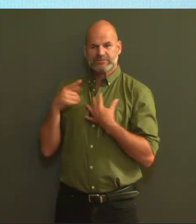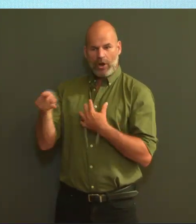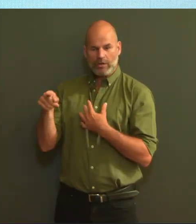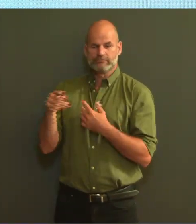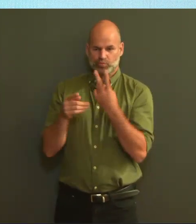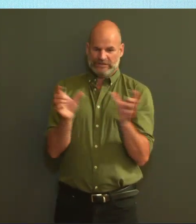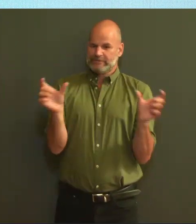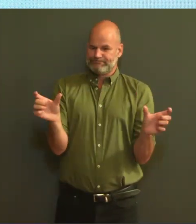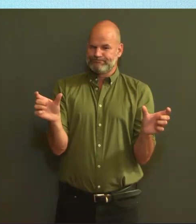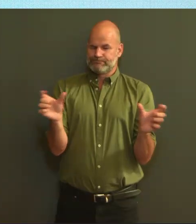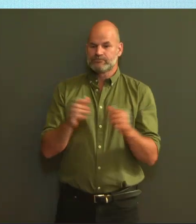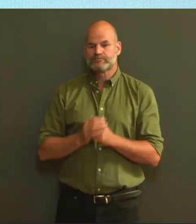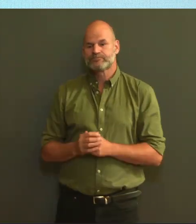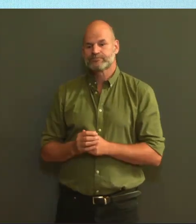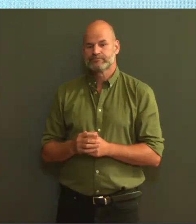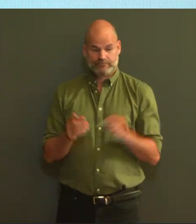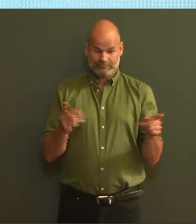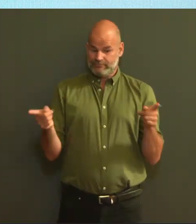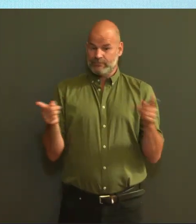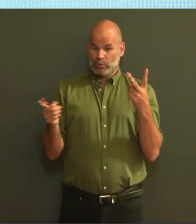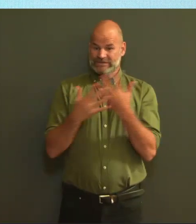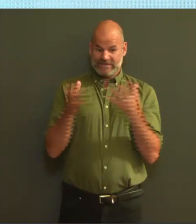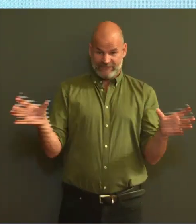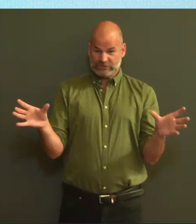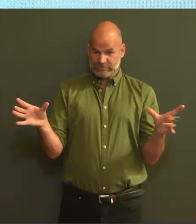complementair en hebben hun voor- en nadelen.